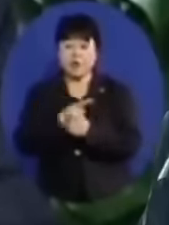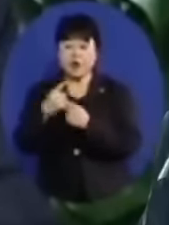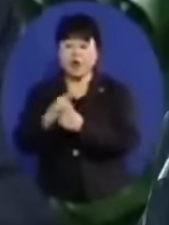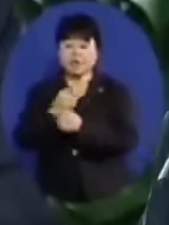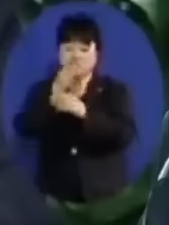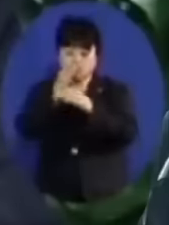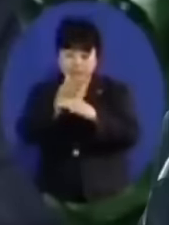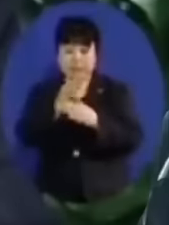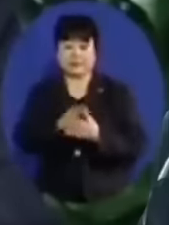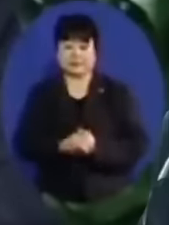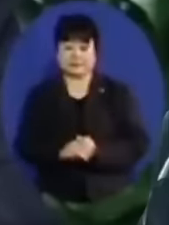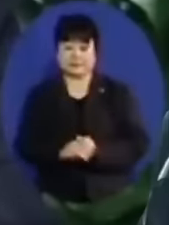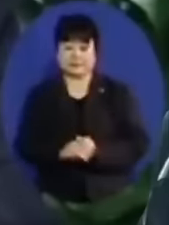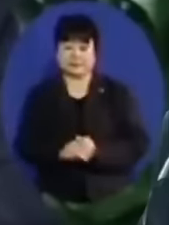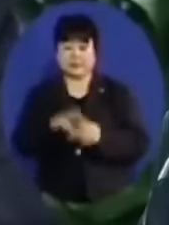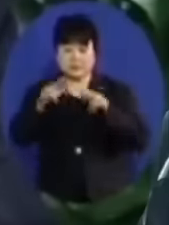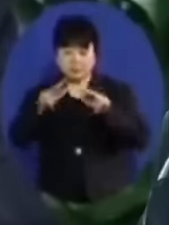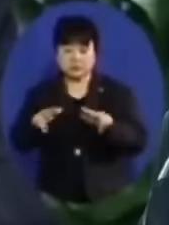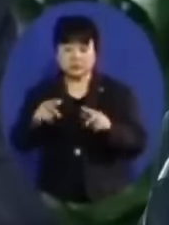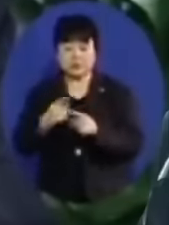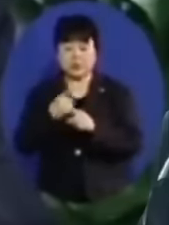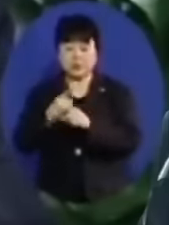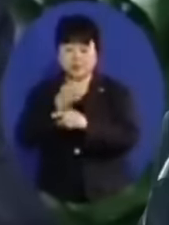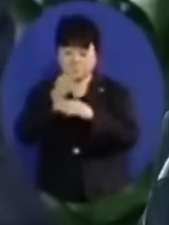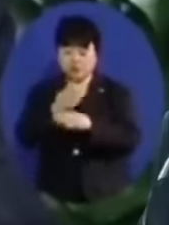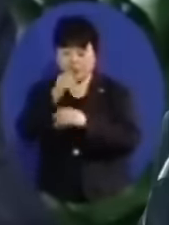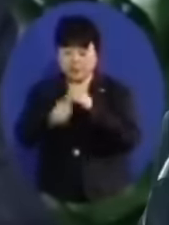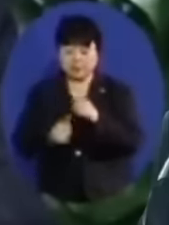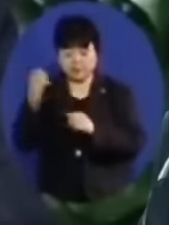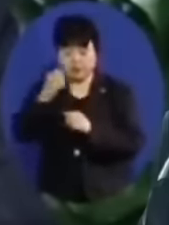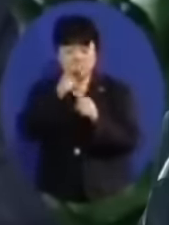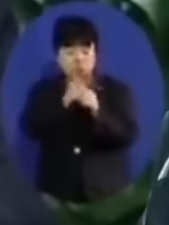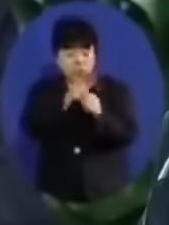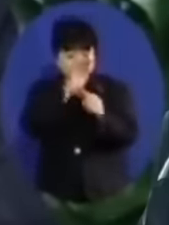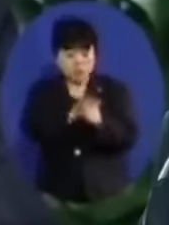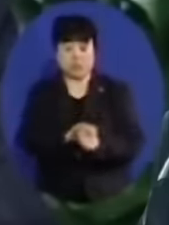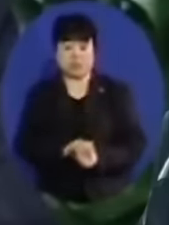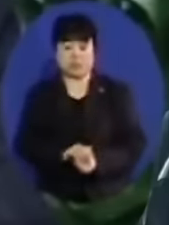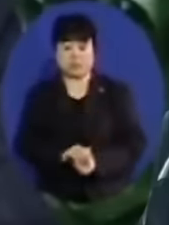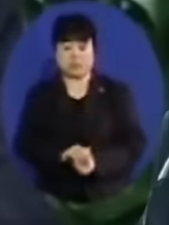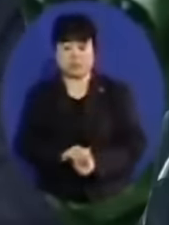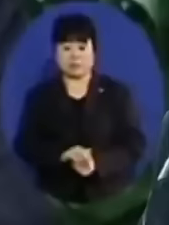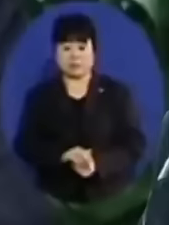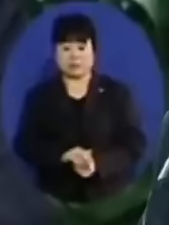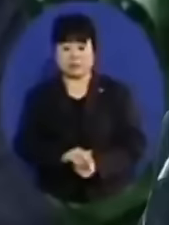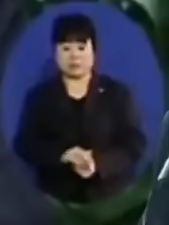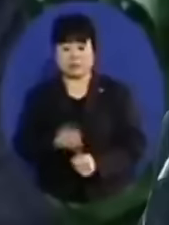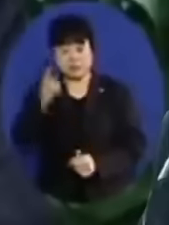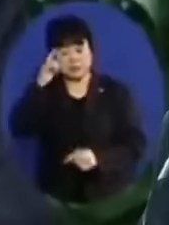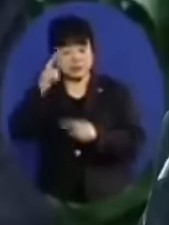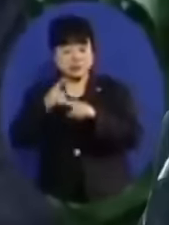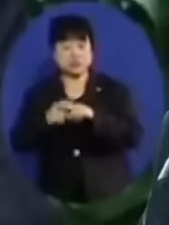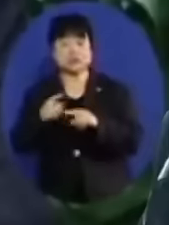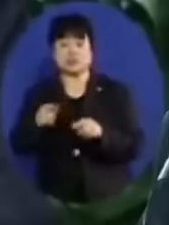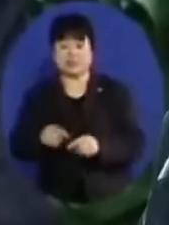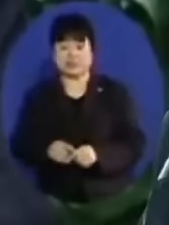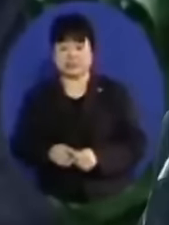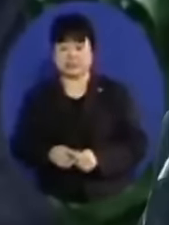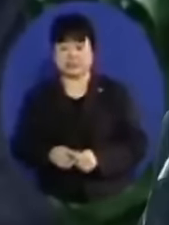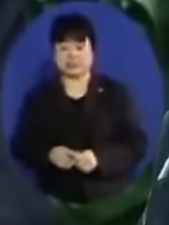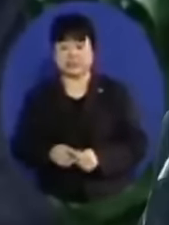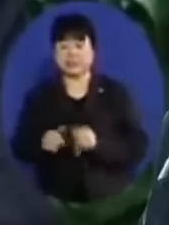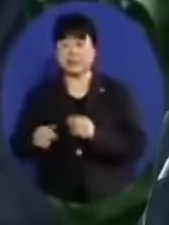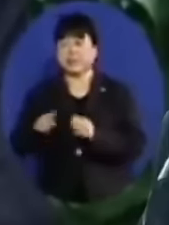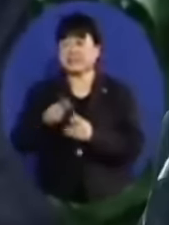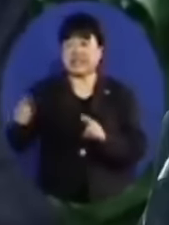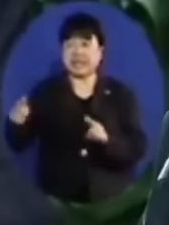중이다. 지금 변화받는다. 하나님 성령이 역사하신다. 긍정적으로 말해야지. 우리 남편은 안 믿을 거야. 우리 남편은 절대